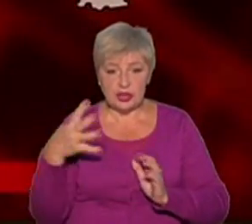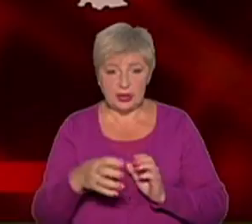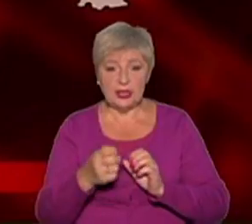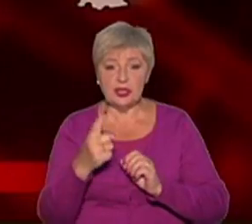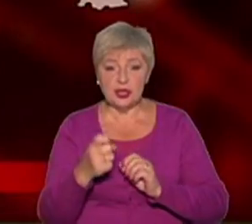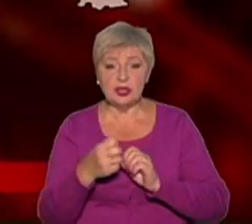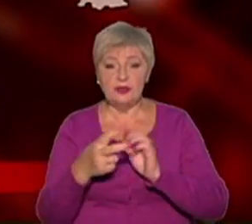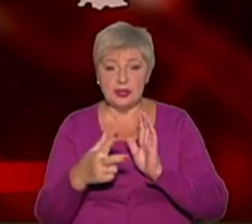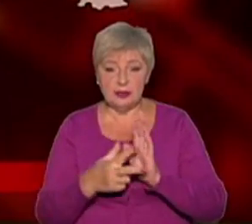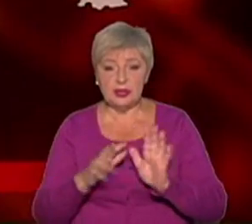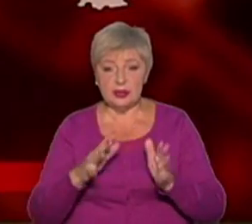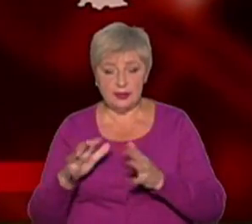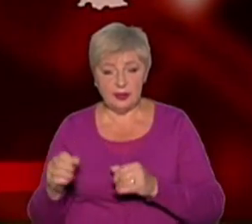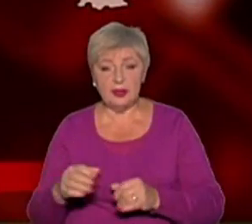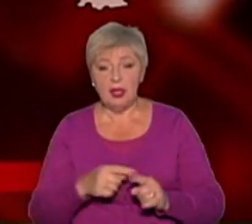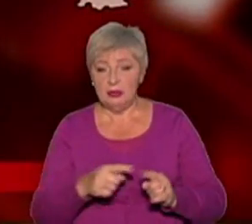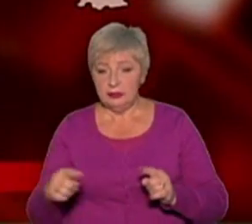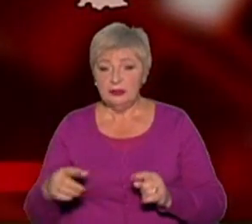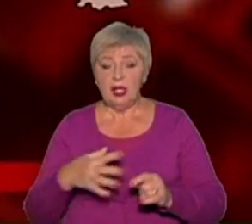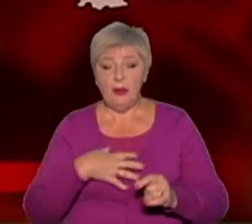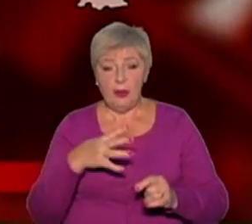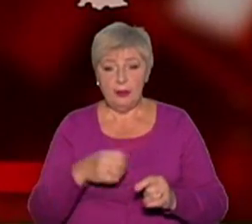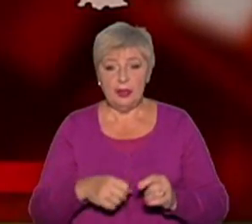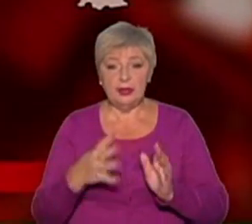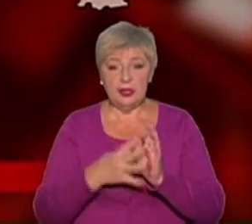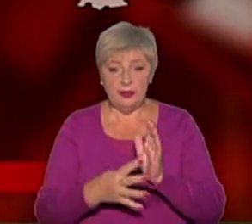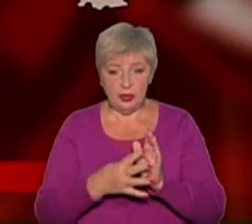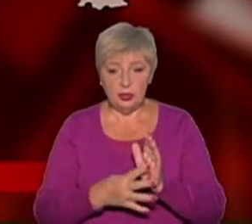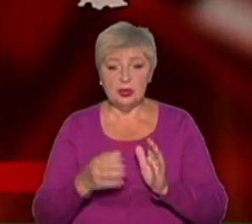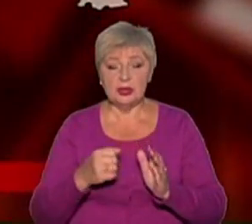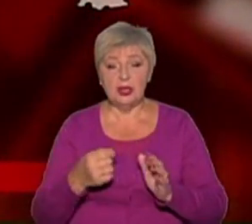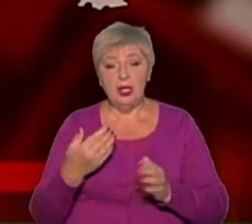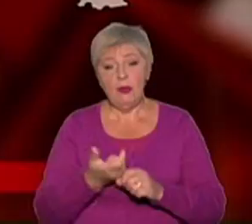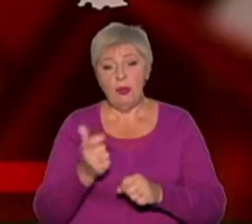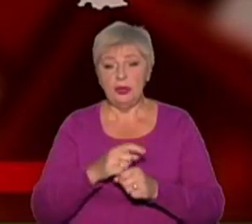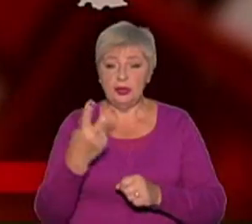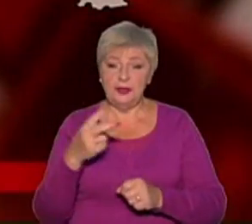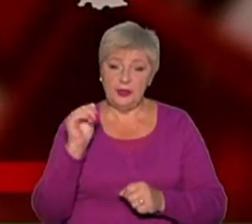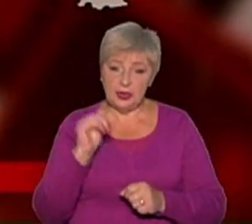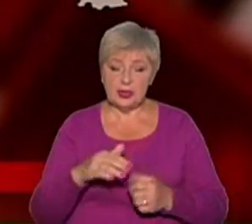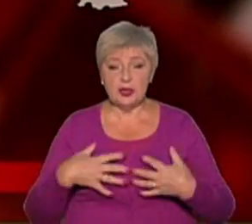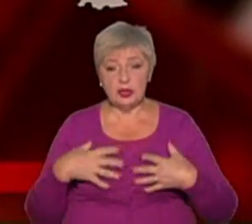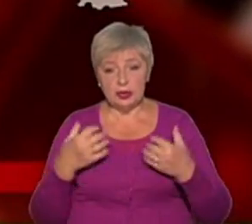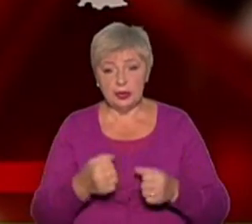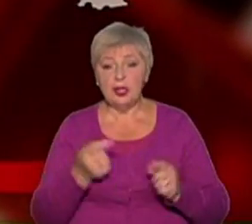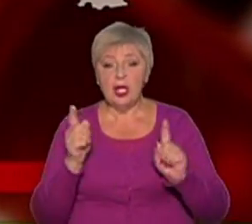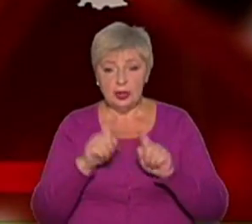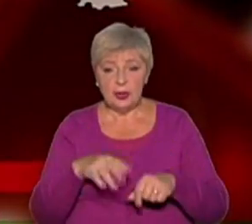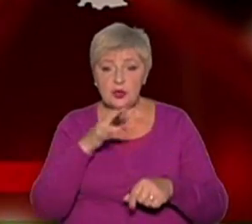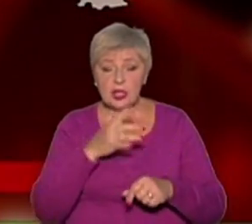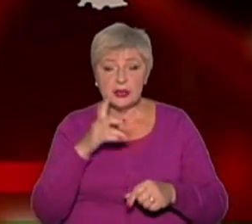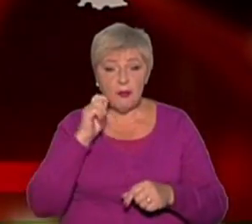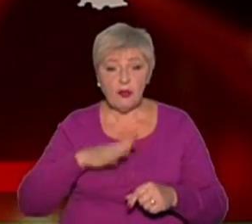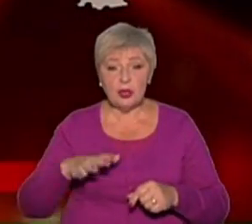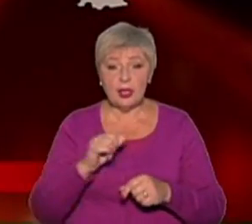початку епідемії померли 90 жителів Дніпропетровщини, а понад 2000 пацієнтів одужали. Тим часом в Україні кількість